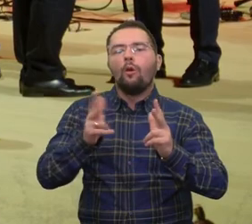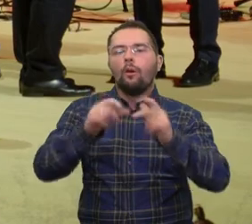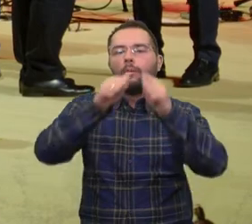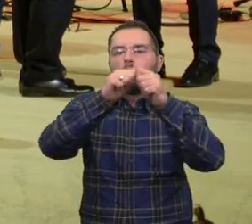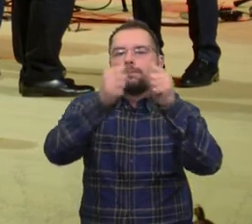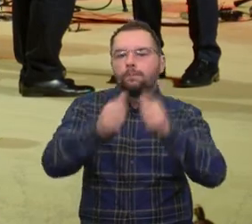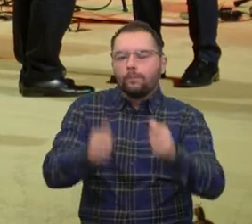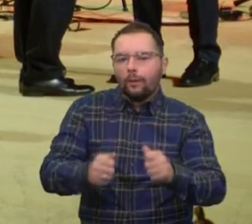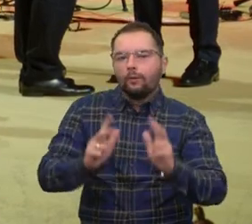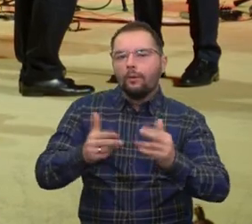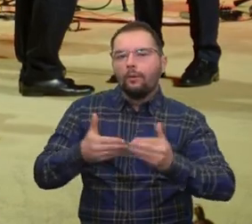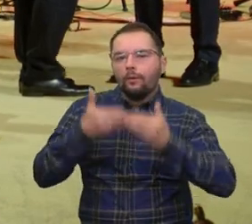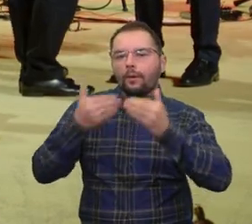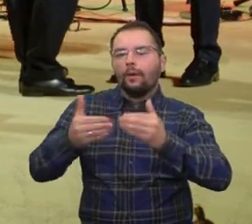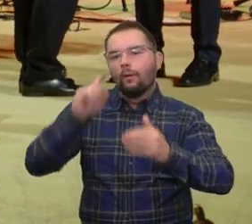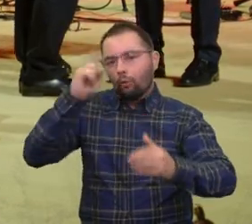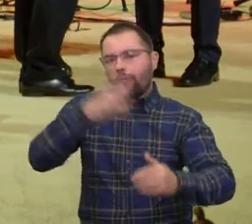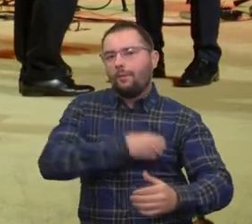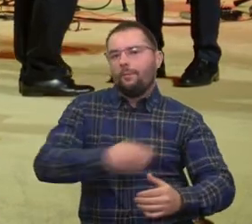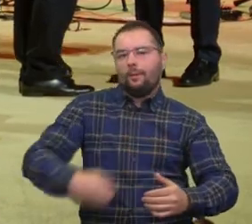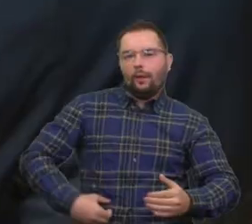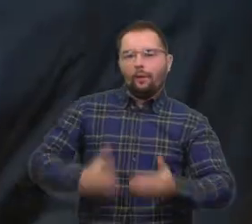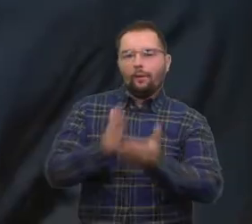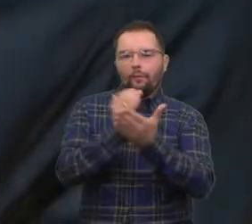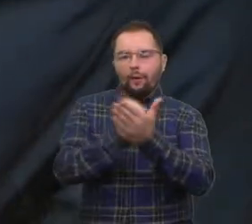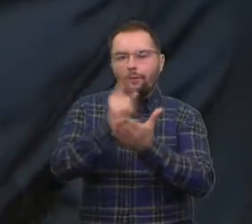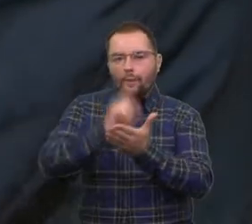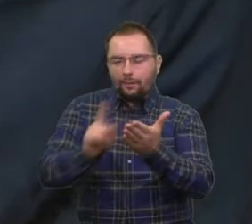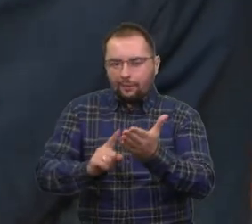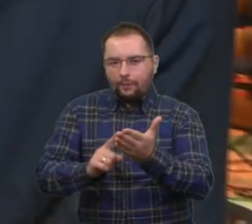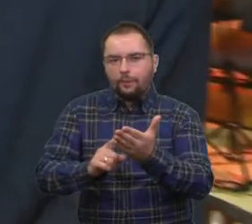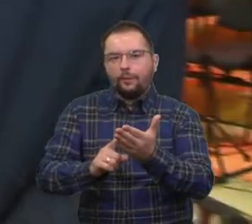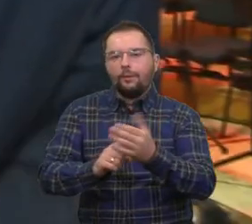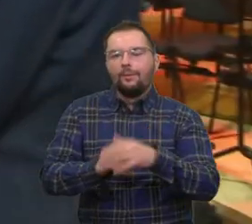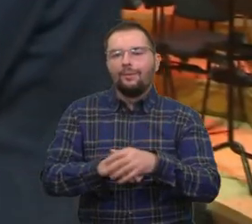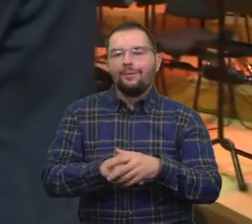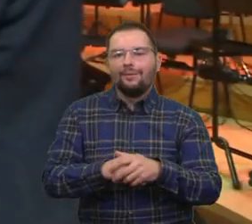statuetki przekazują marszałek województwa śląskiego,